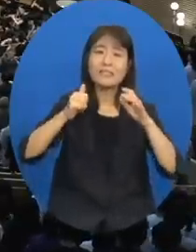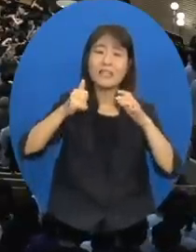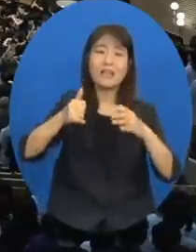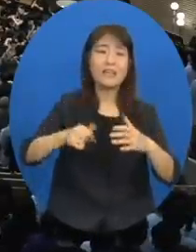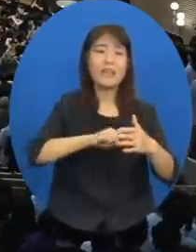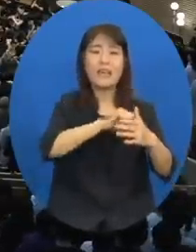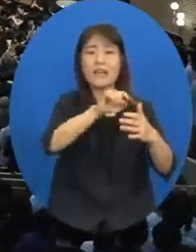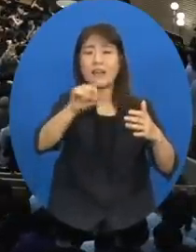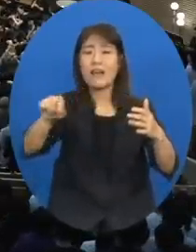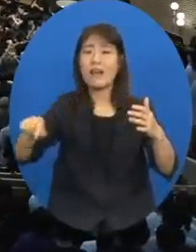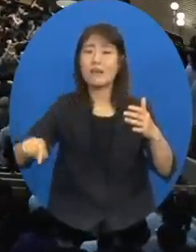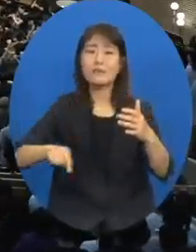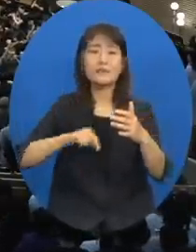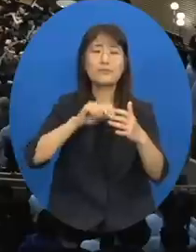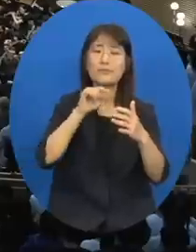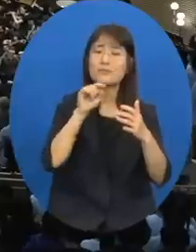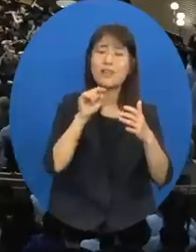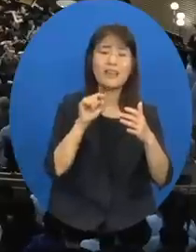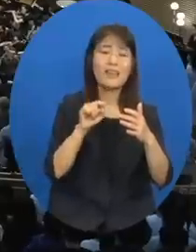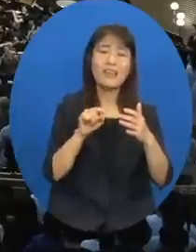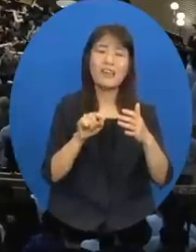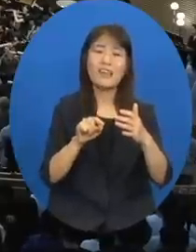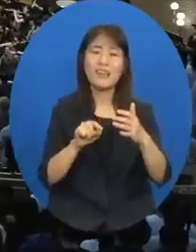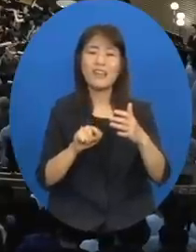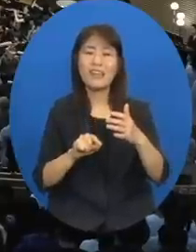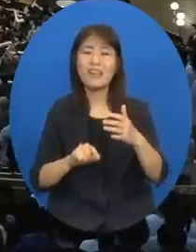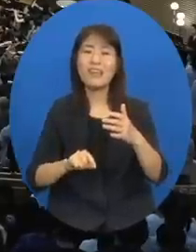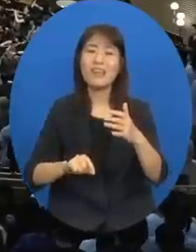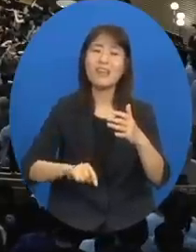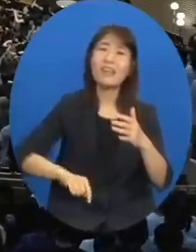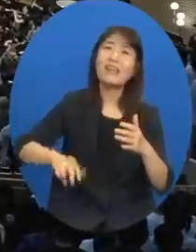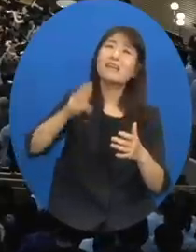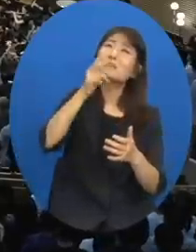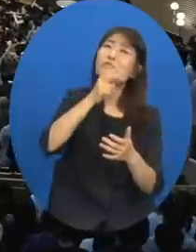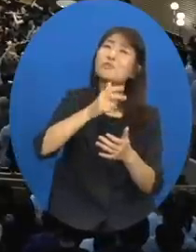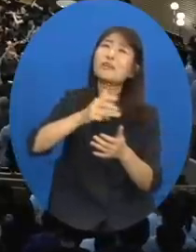과 세계 가운데 주가